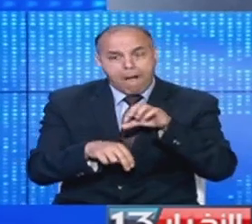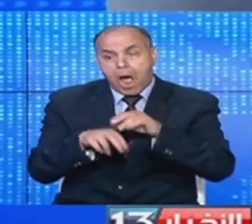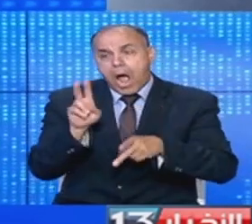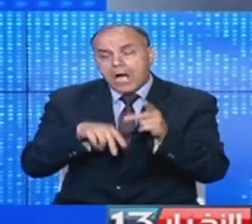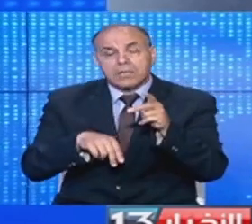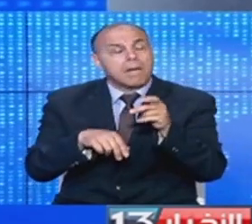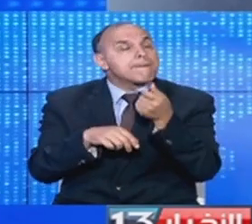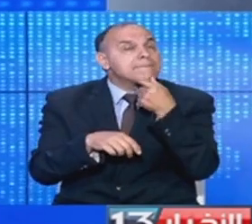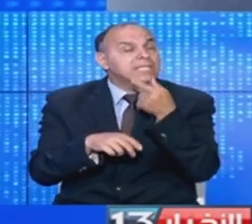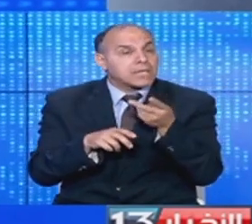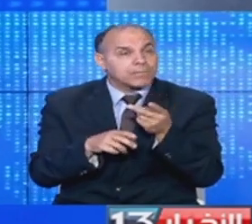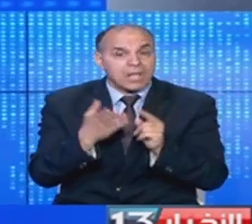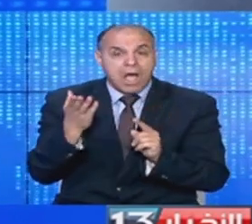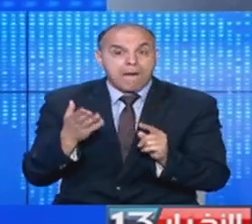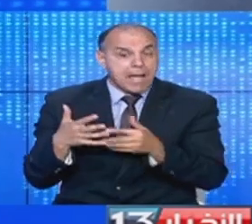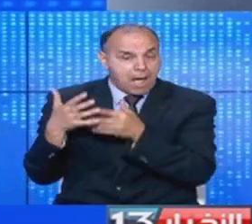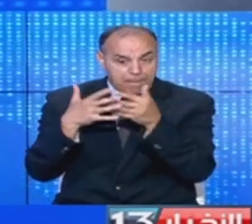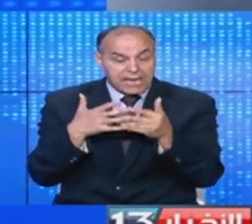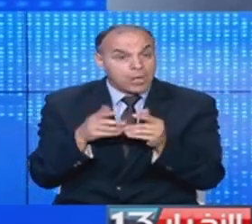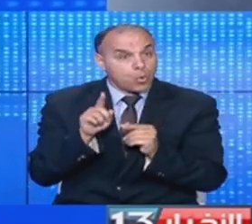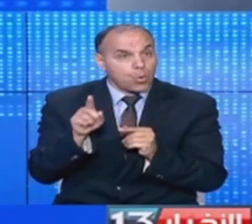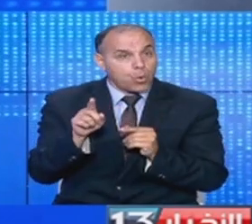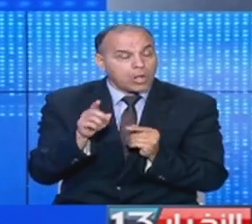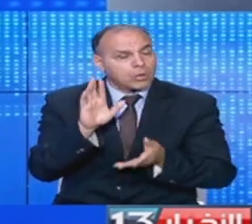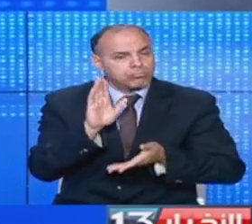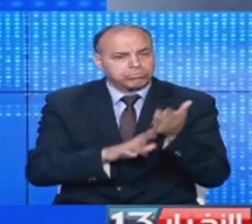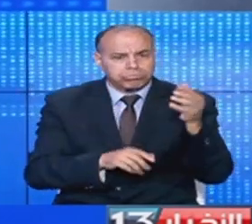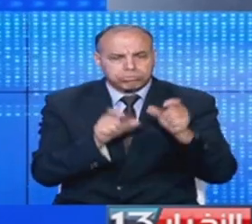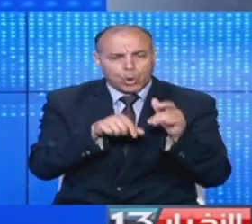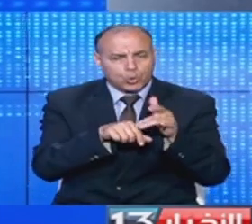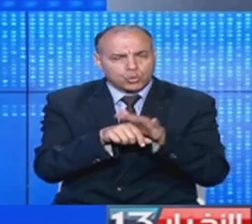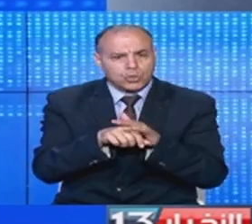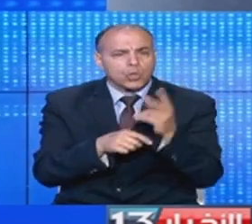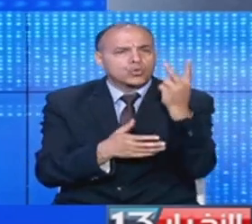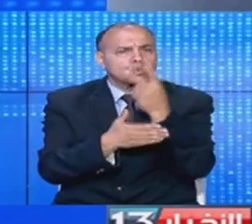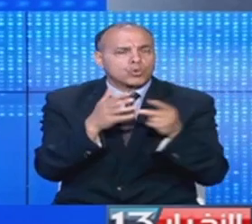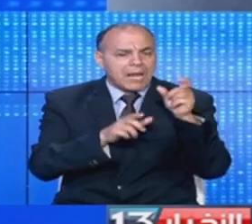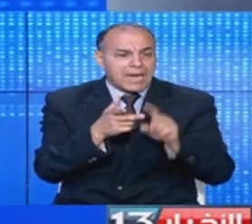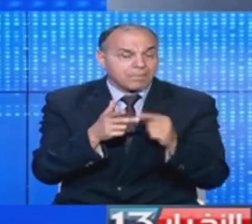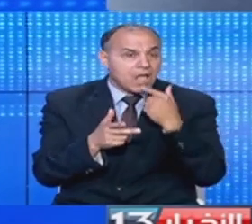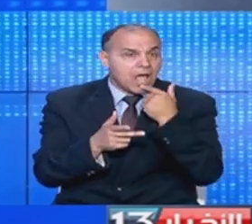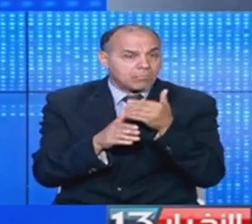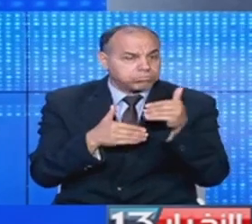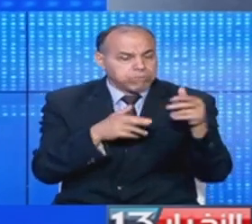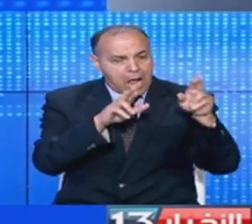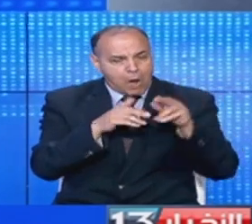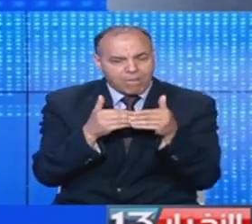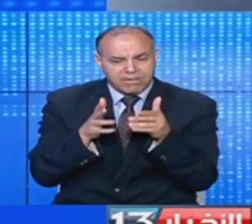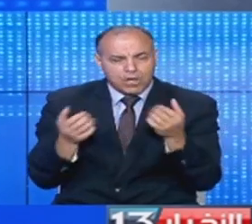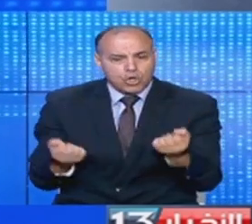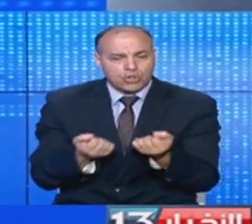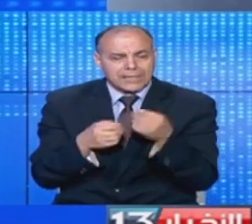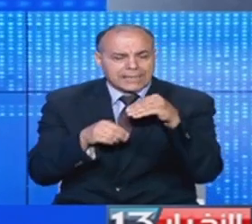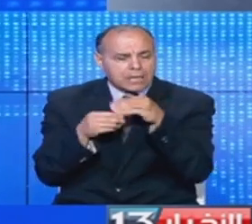عدد الإصابات. أما الولايات المتحدة الأمريكية التي تجاوز عدد الإصابات فيها 2 مليون فتسعى إلى إعادة فتح